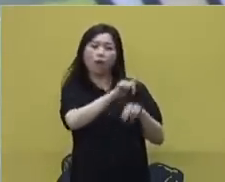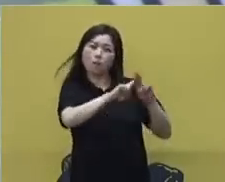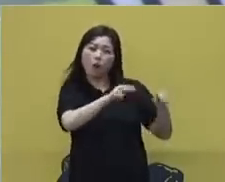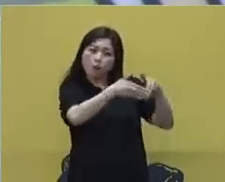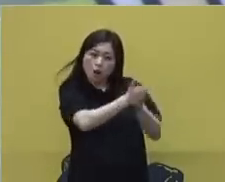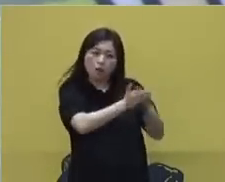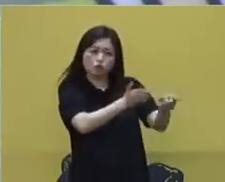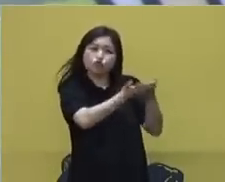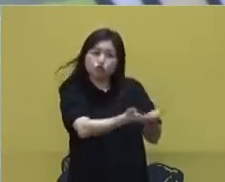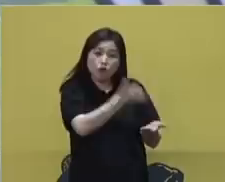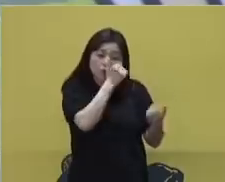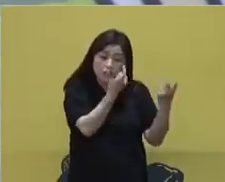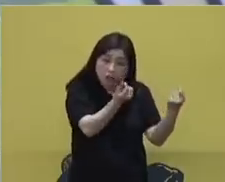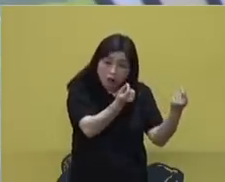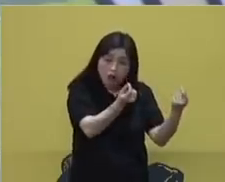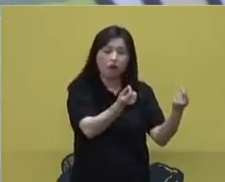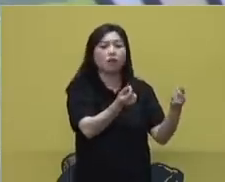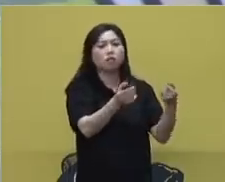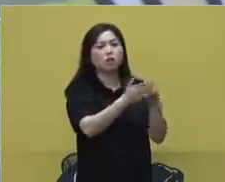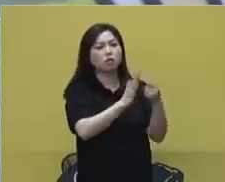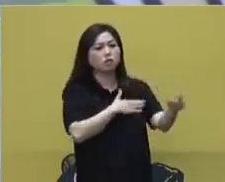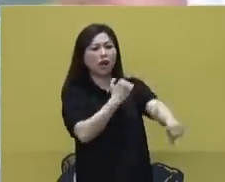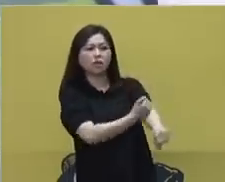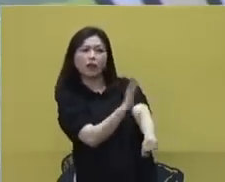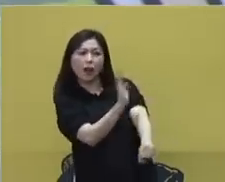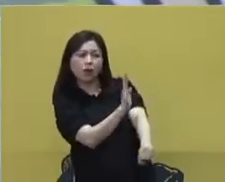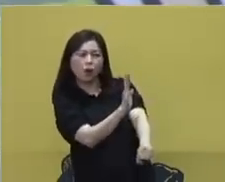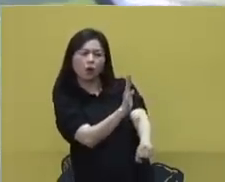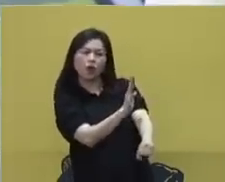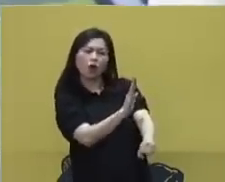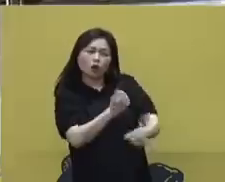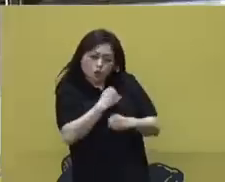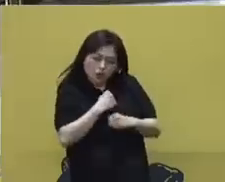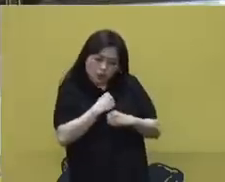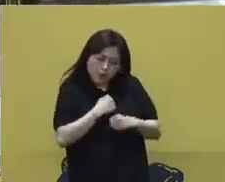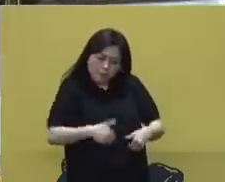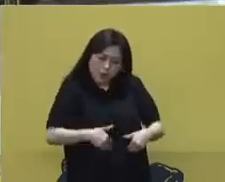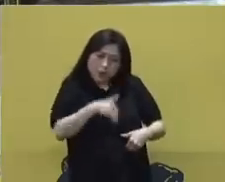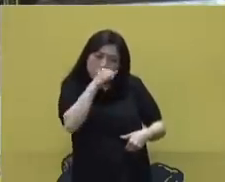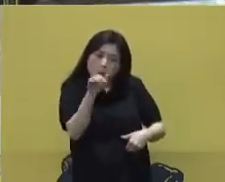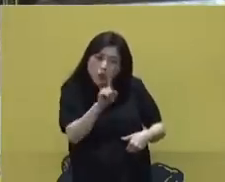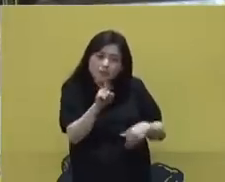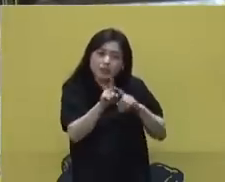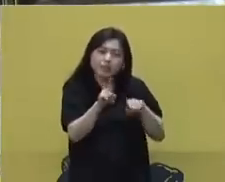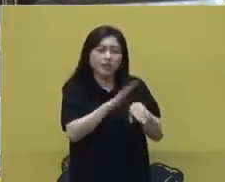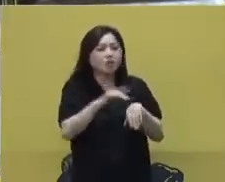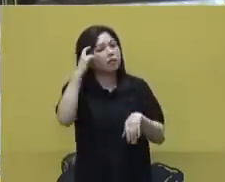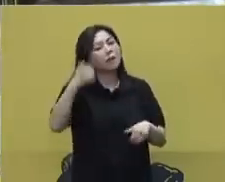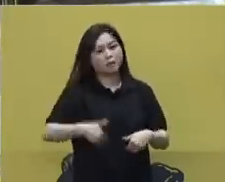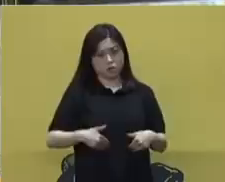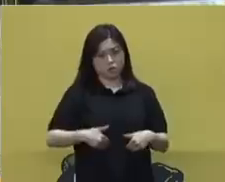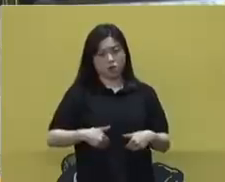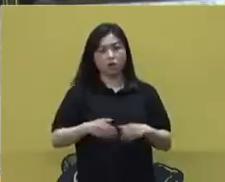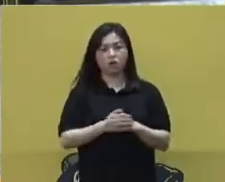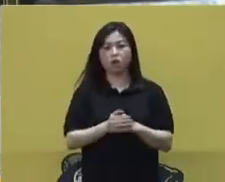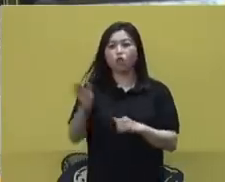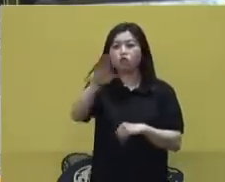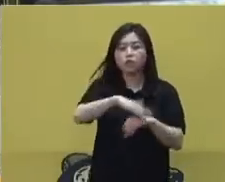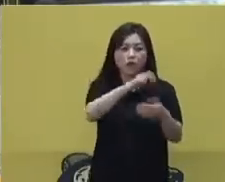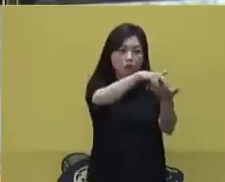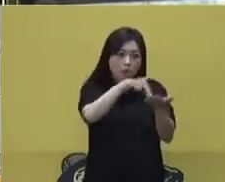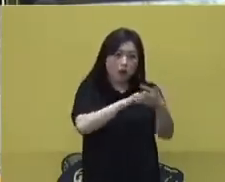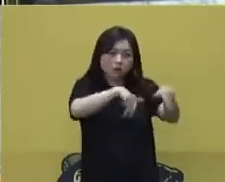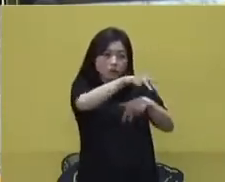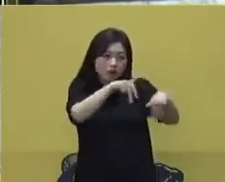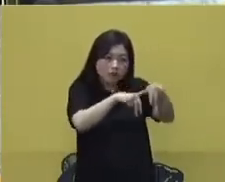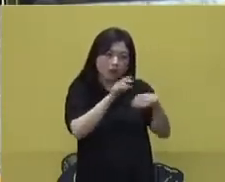때문에 또 우리가 해서 안 될 일이 어떤 건지 생각을 해봐야 될 겁니다. 굉장히 균형적으로 말씀해 주셨어요. 상호 호혜 원칙, 또 우리는 역지사지 입장에서 어떻게